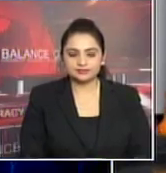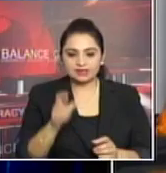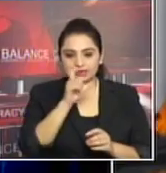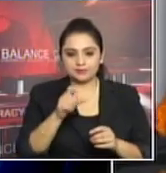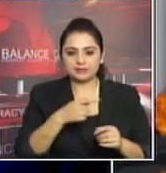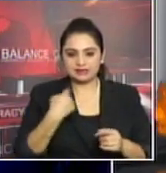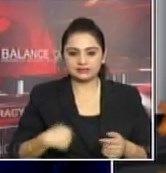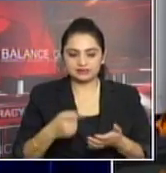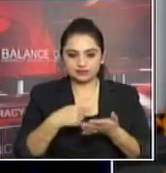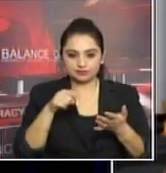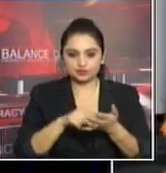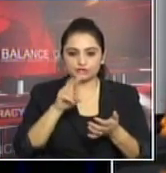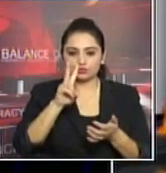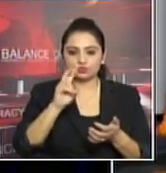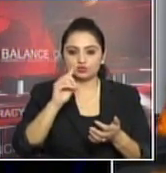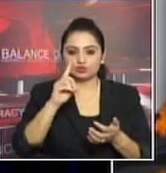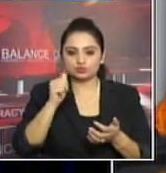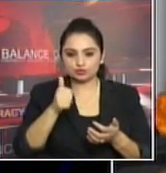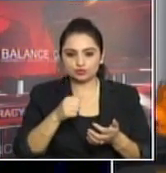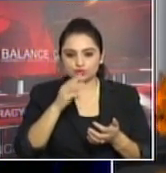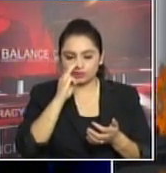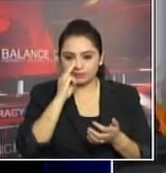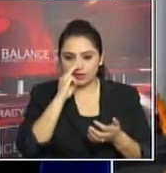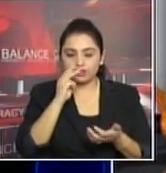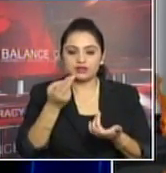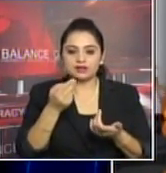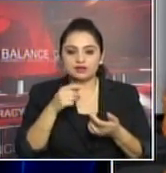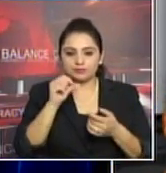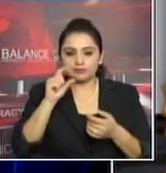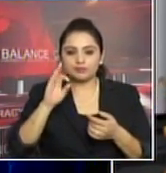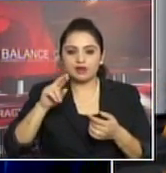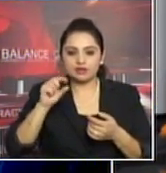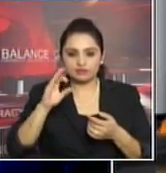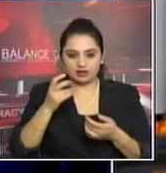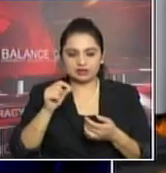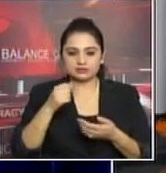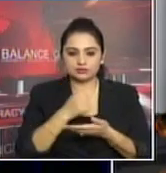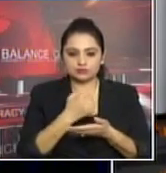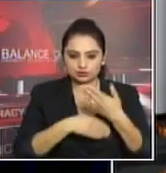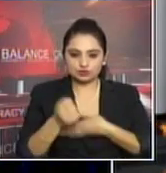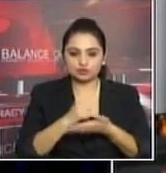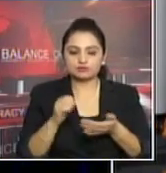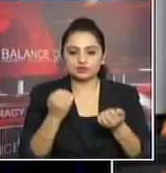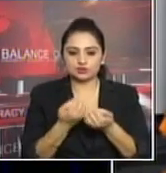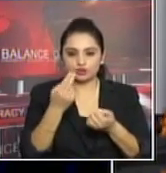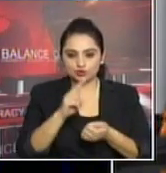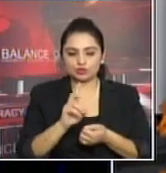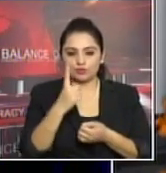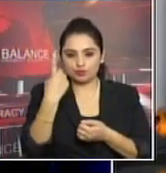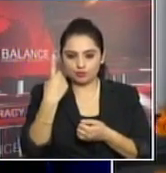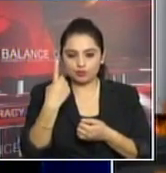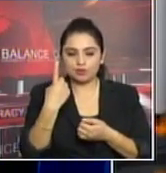नेपाल र चीन बीच 2016 परगामन तथा पारवाहन सम्झौता भएको थियो। सम्झौता कार्यान्वयनको पहिलो